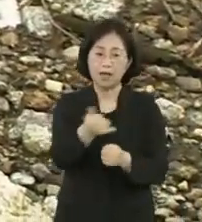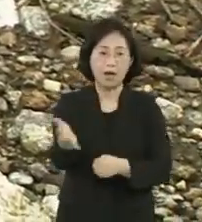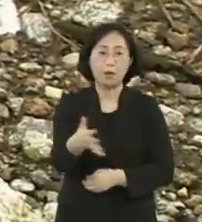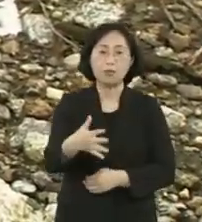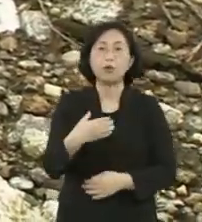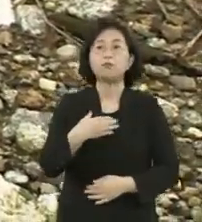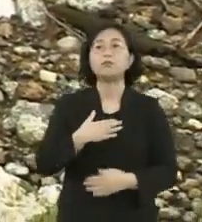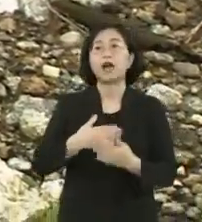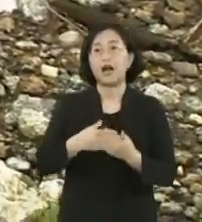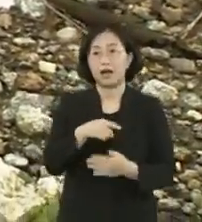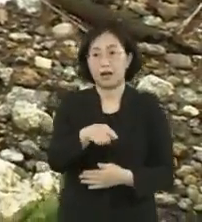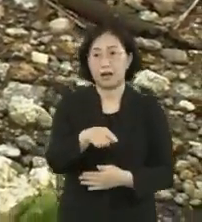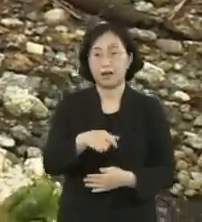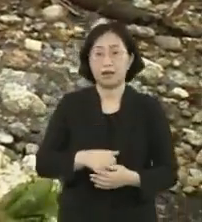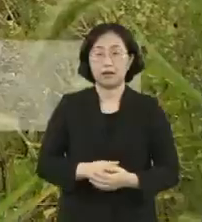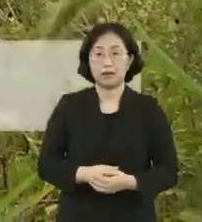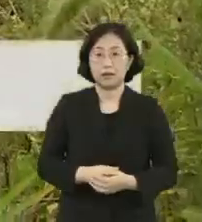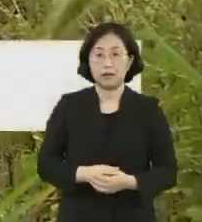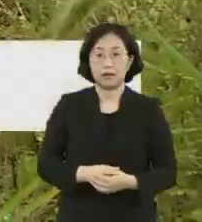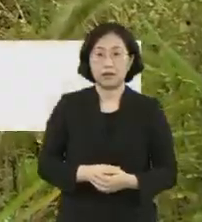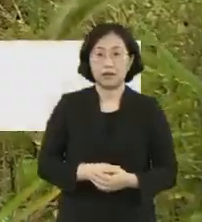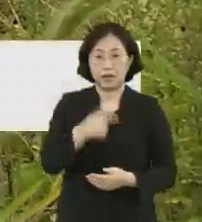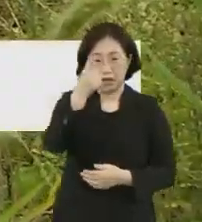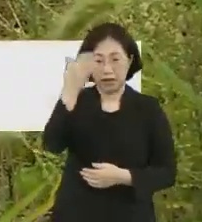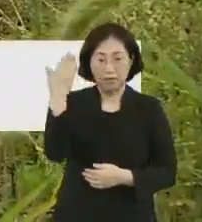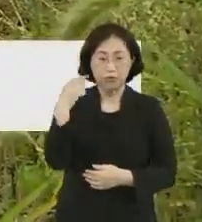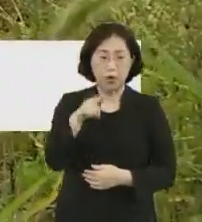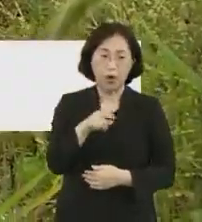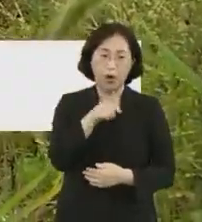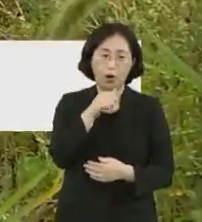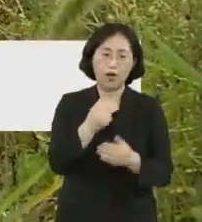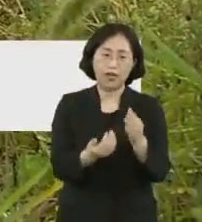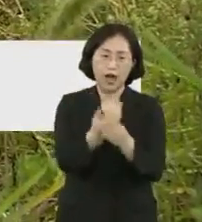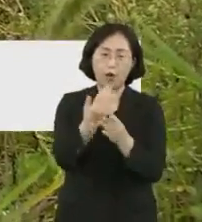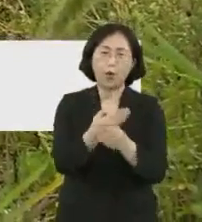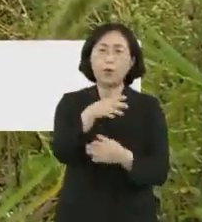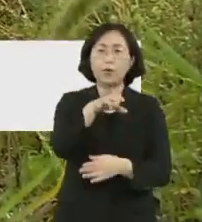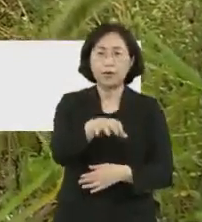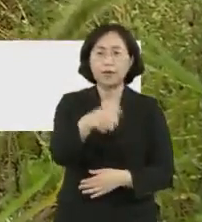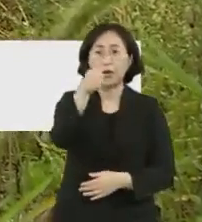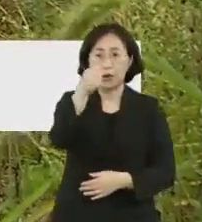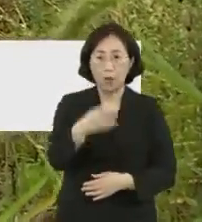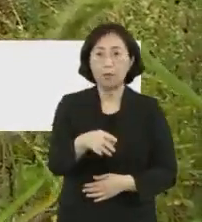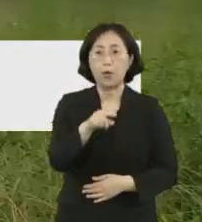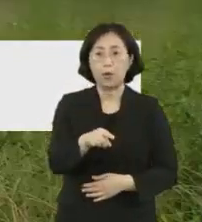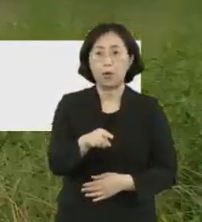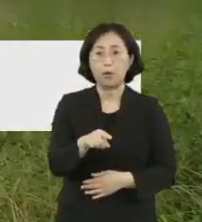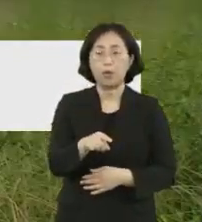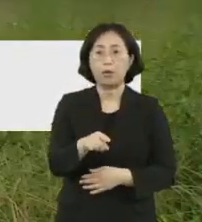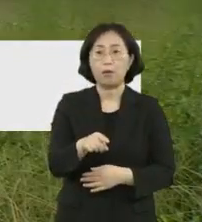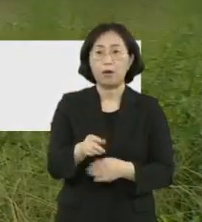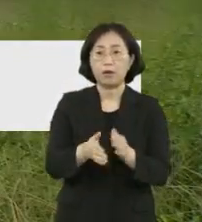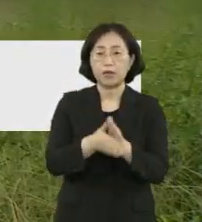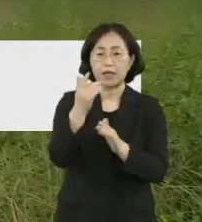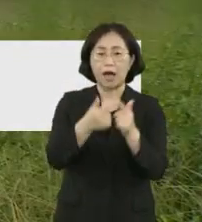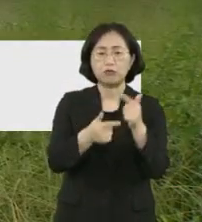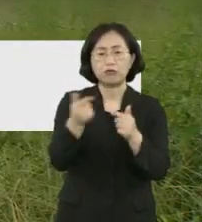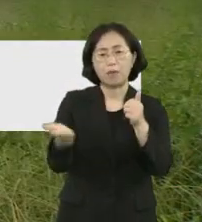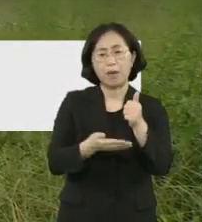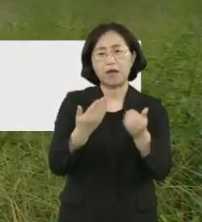곳이었습니다. 옛날부터 우범지역인데 시에다가 이게 좀 나무 좀 치려고 하는데 땅이 계속